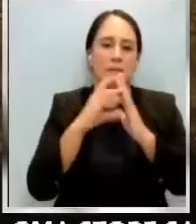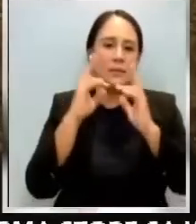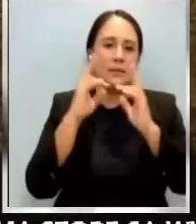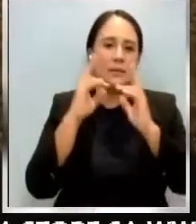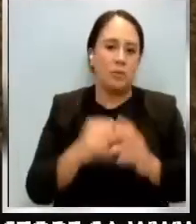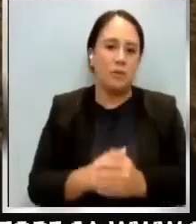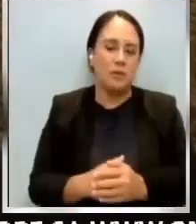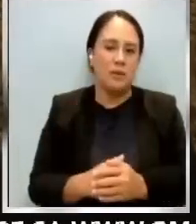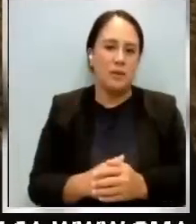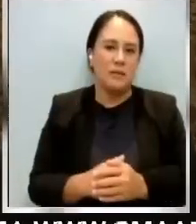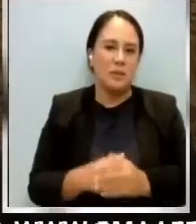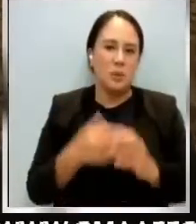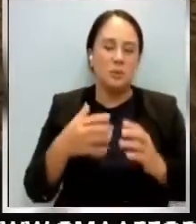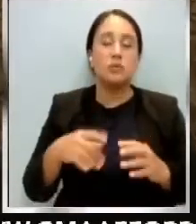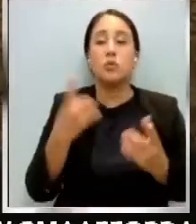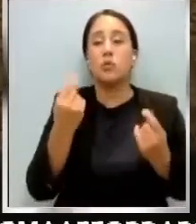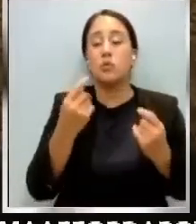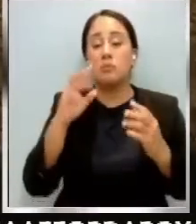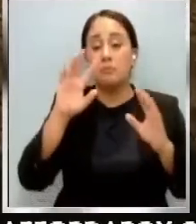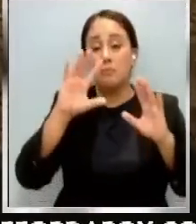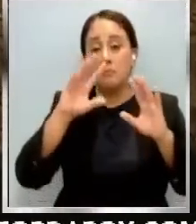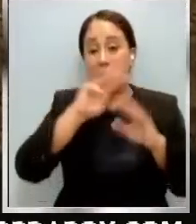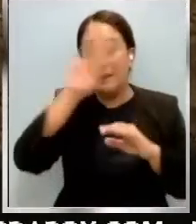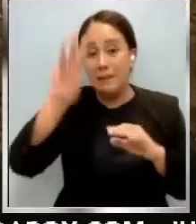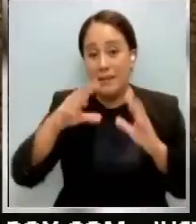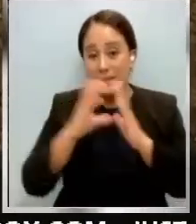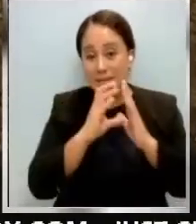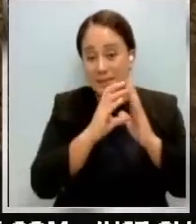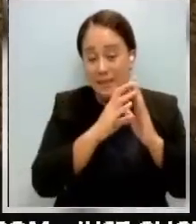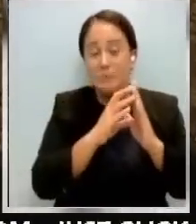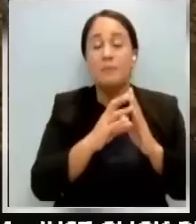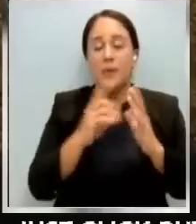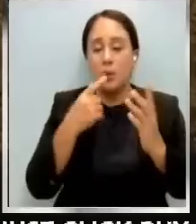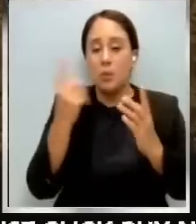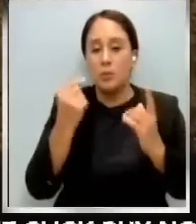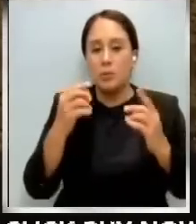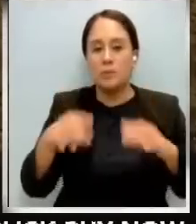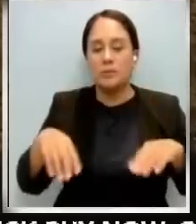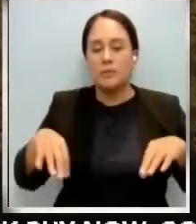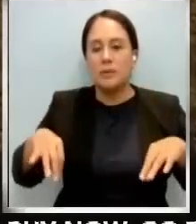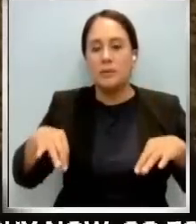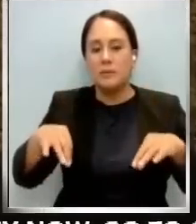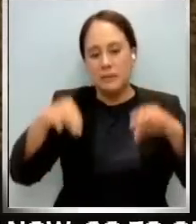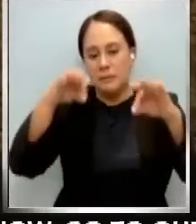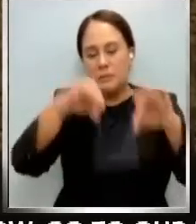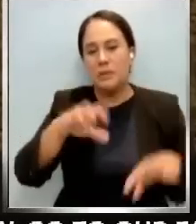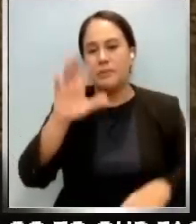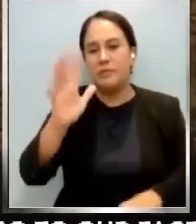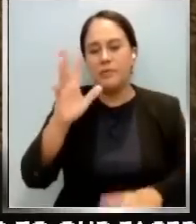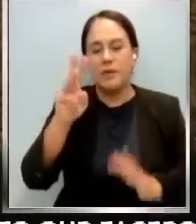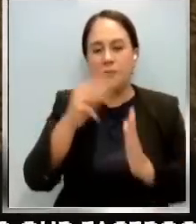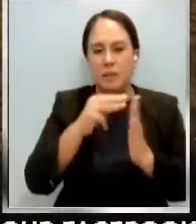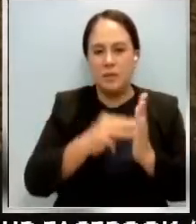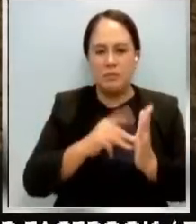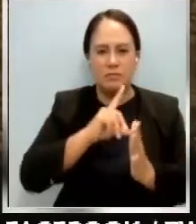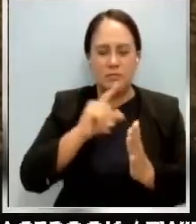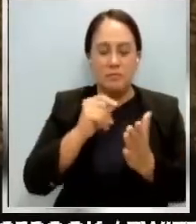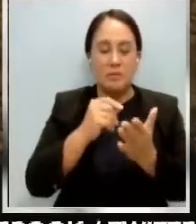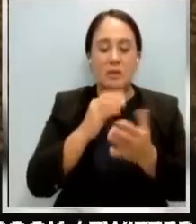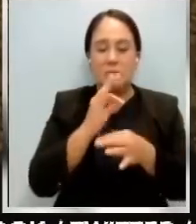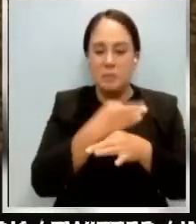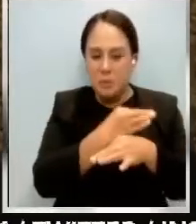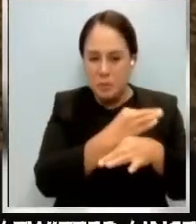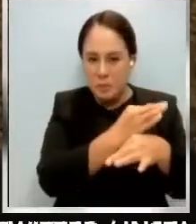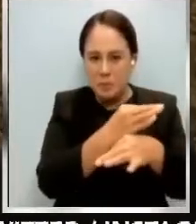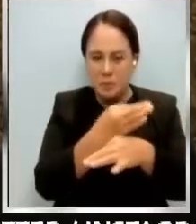nagambag na rin ang Maynila, ang LGU ng Maynila ng 50 million pesos para matapos na lamang yung pagkumpune ng Lagos